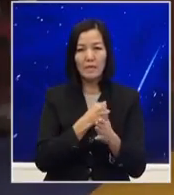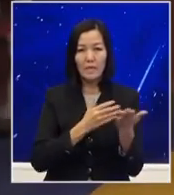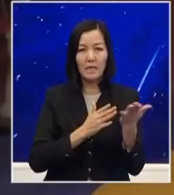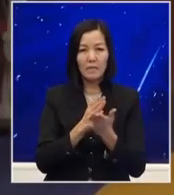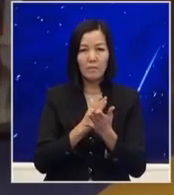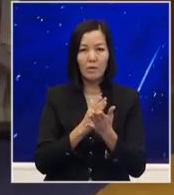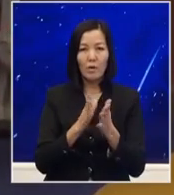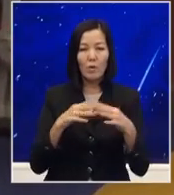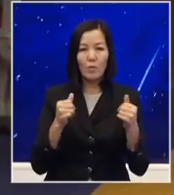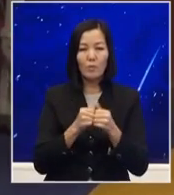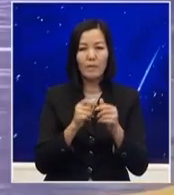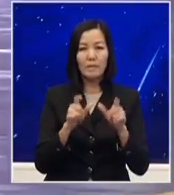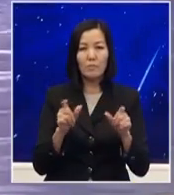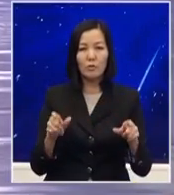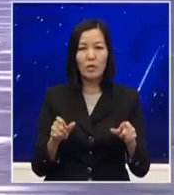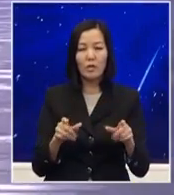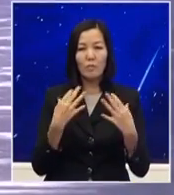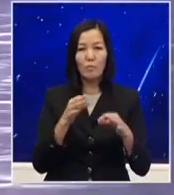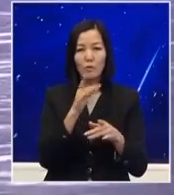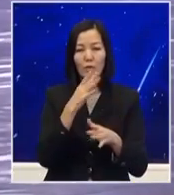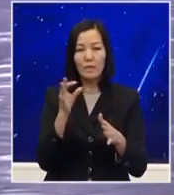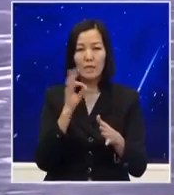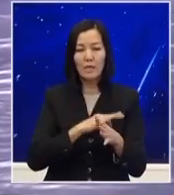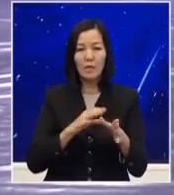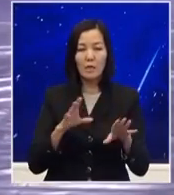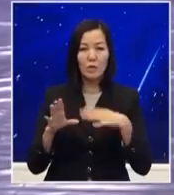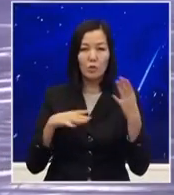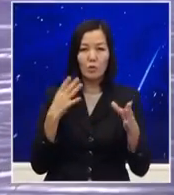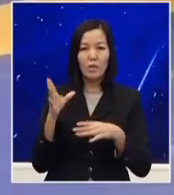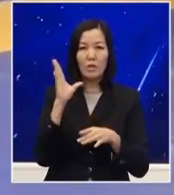мен олардың отбасы мүшелері бос уақыттарын тиімді өткізеді.